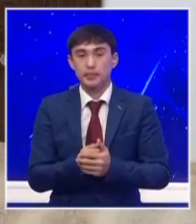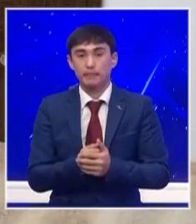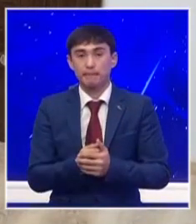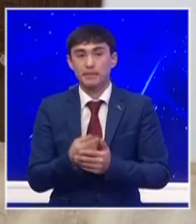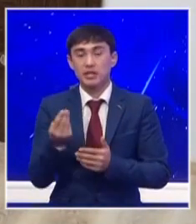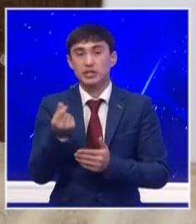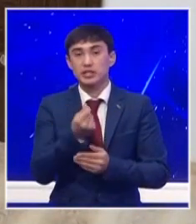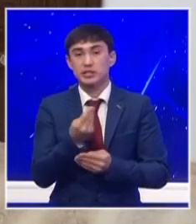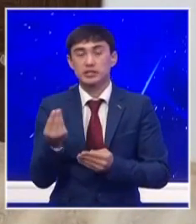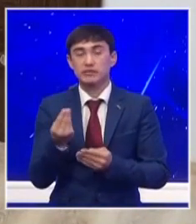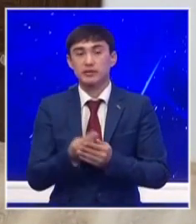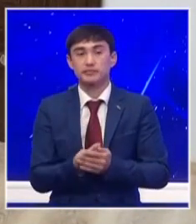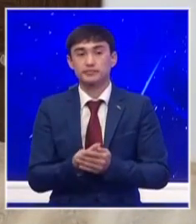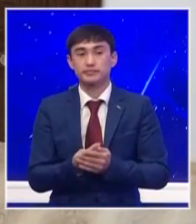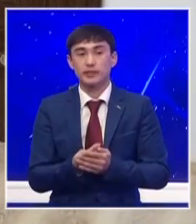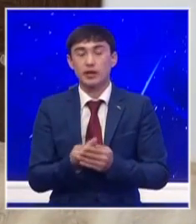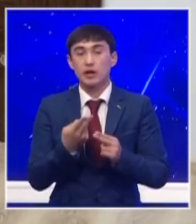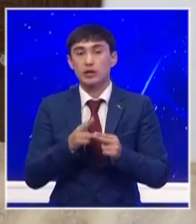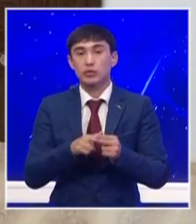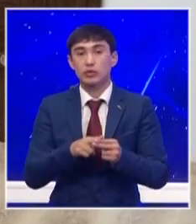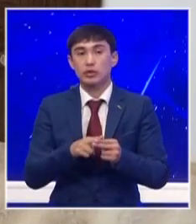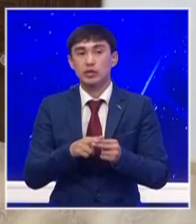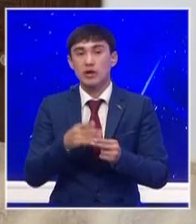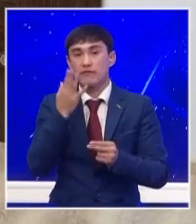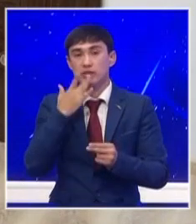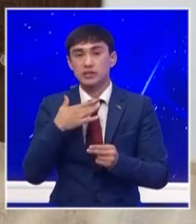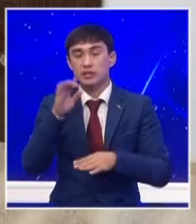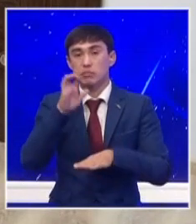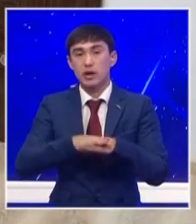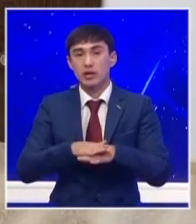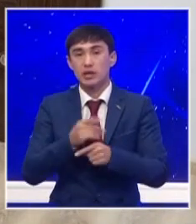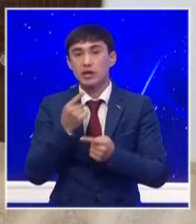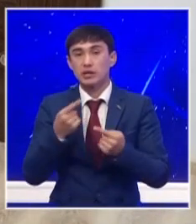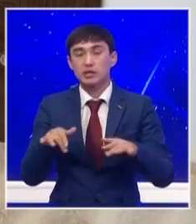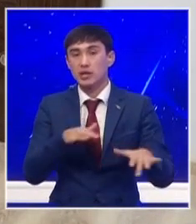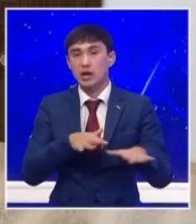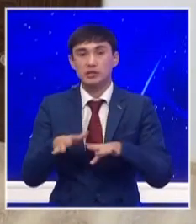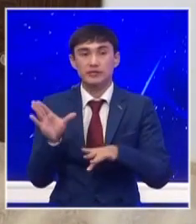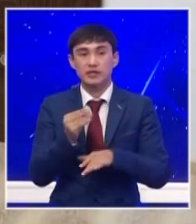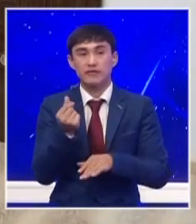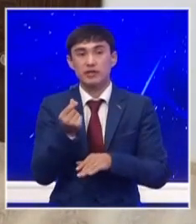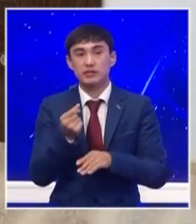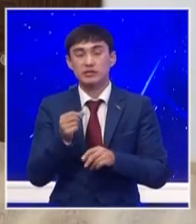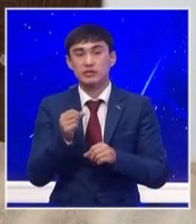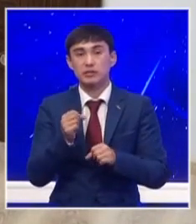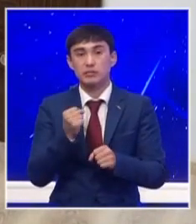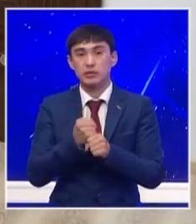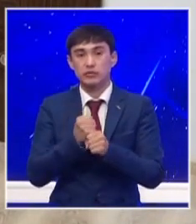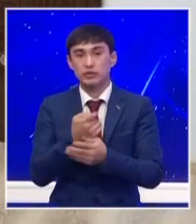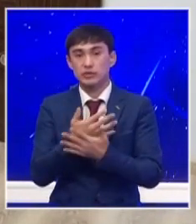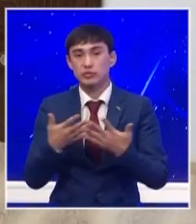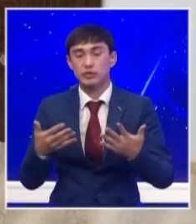денежные средства которые находятся в иностранных банках также акции все финансовые производные